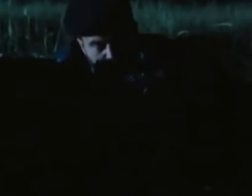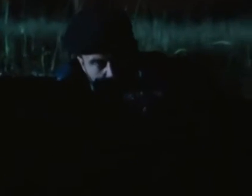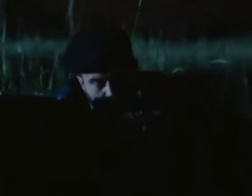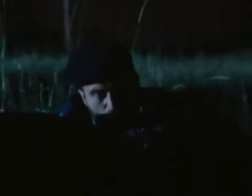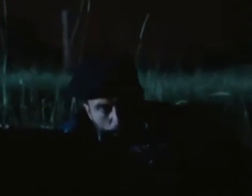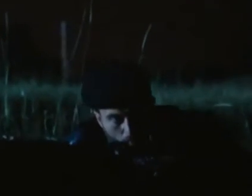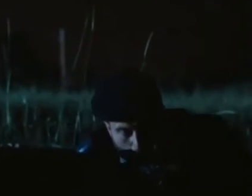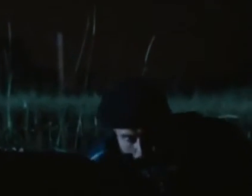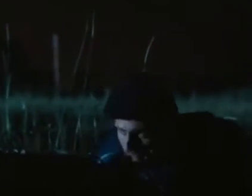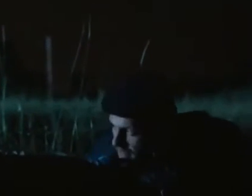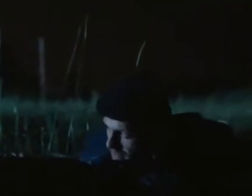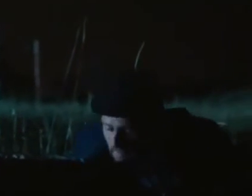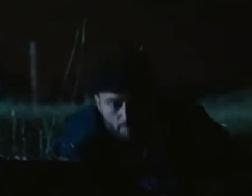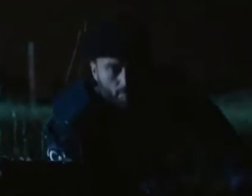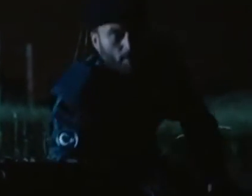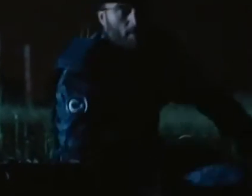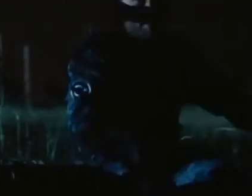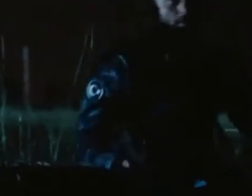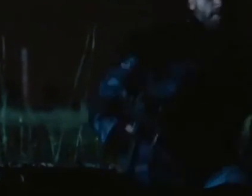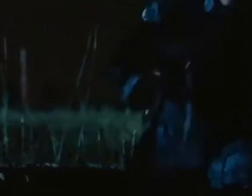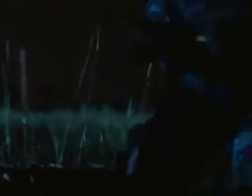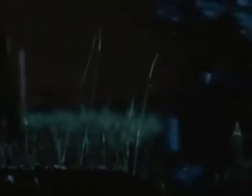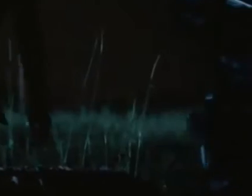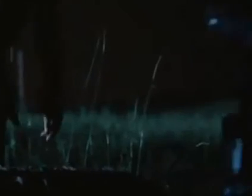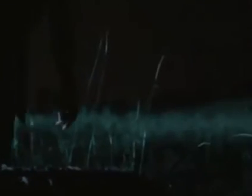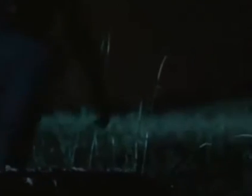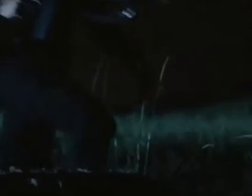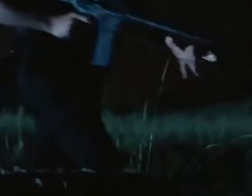Kalktı. Elinde tüfeği peşlerinden bakıyor.